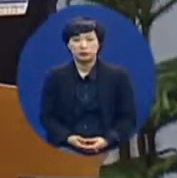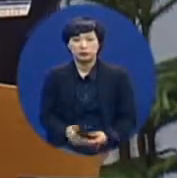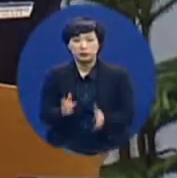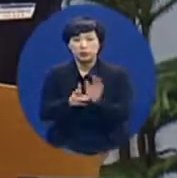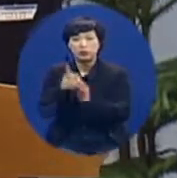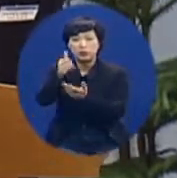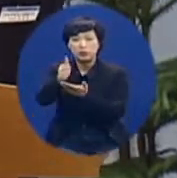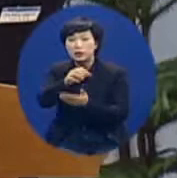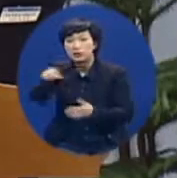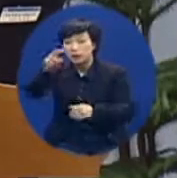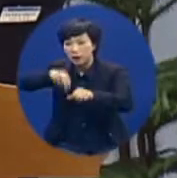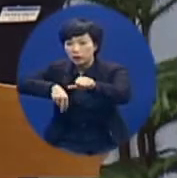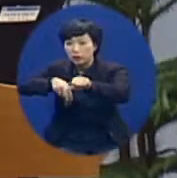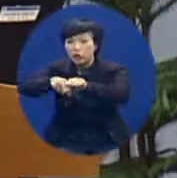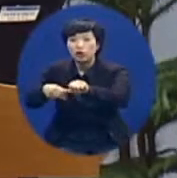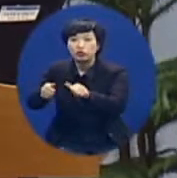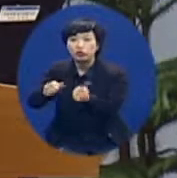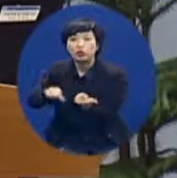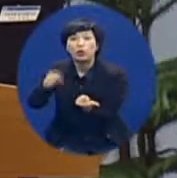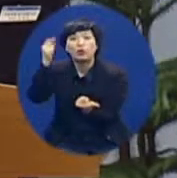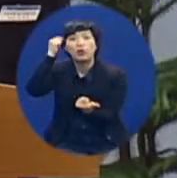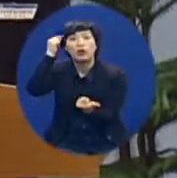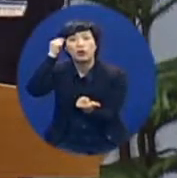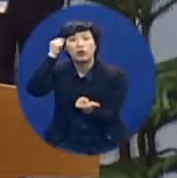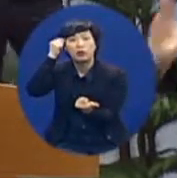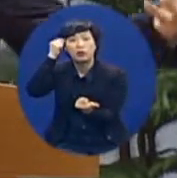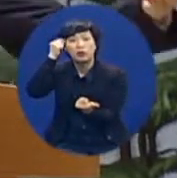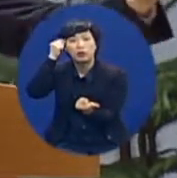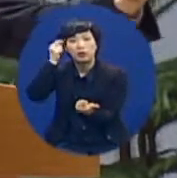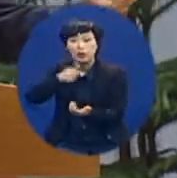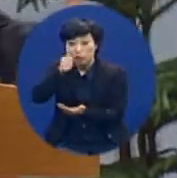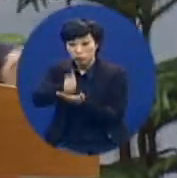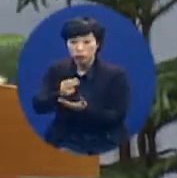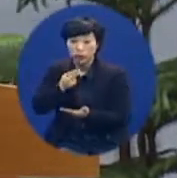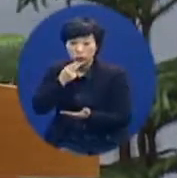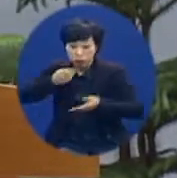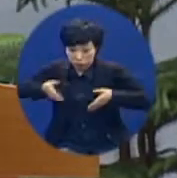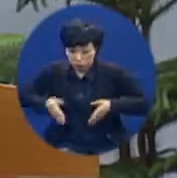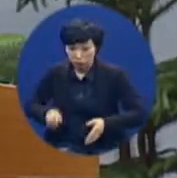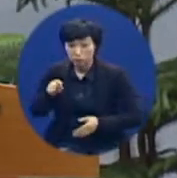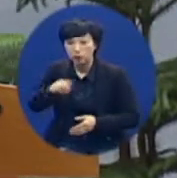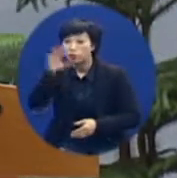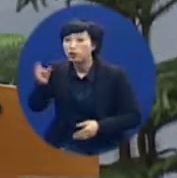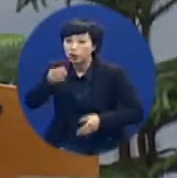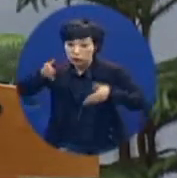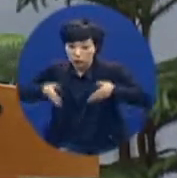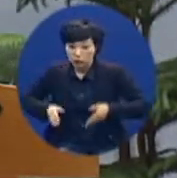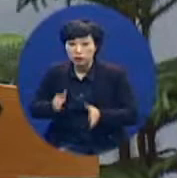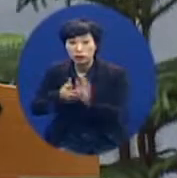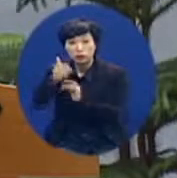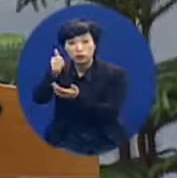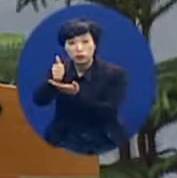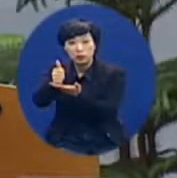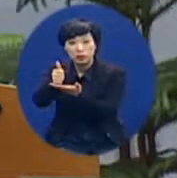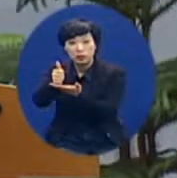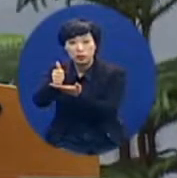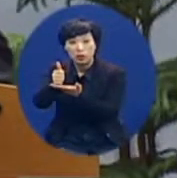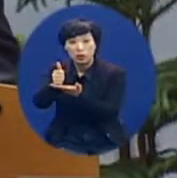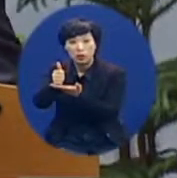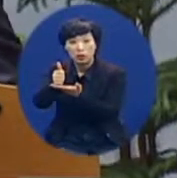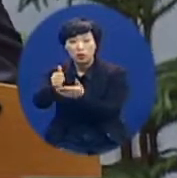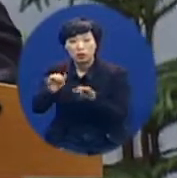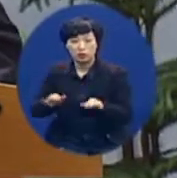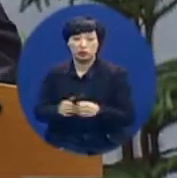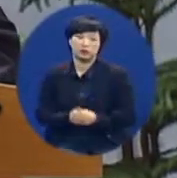왜 십자가에 죽어야 돼 죄가 없이 태어난 성탄시 분인데